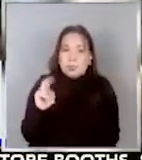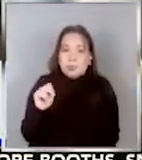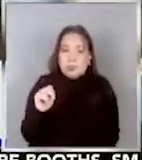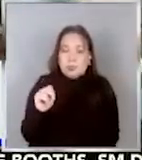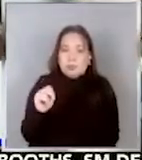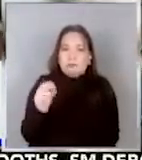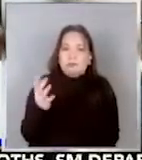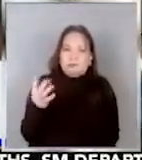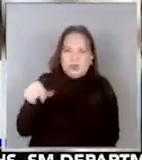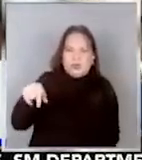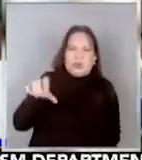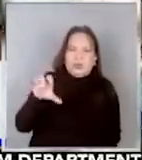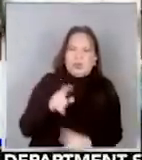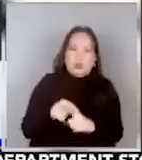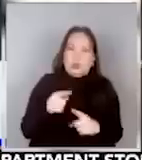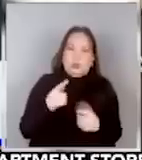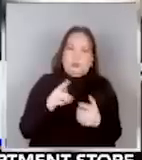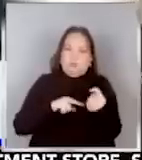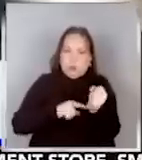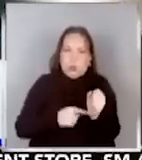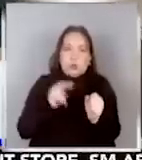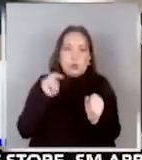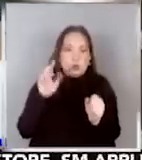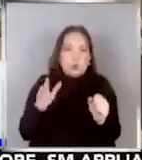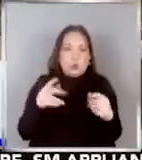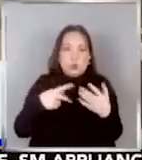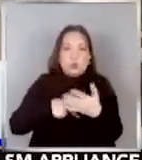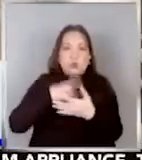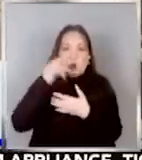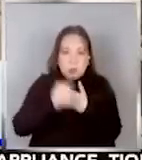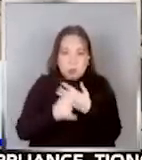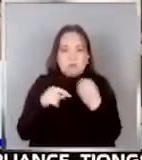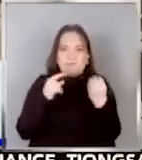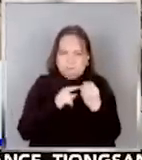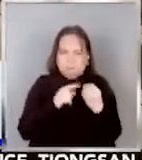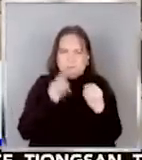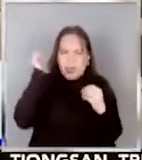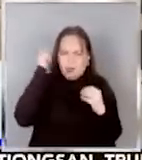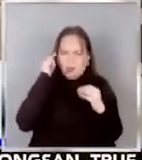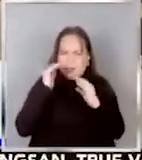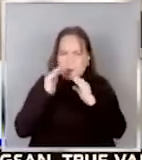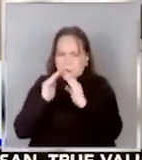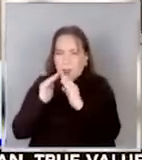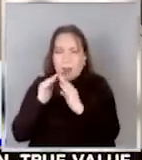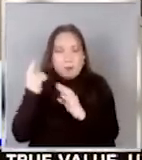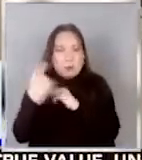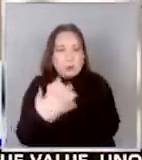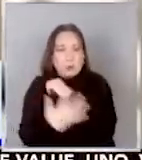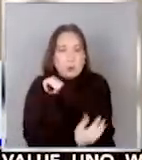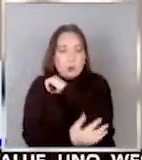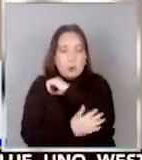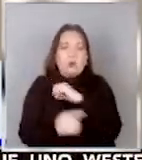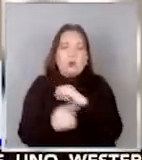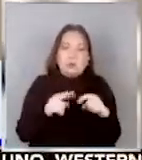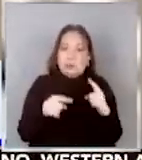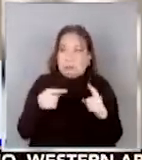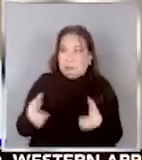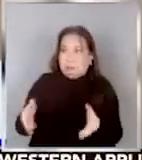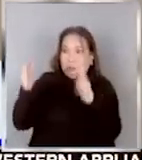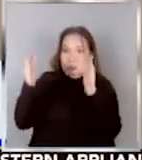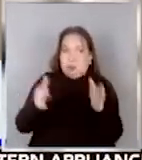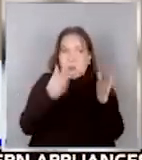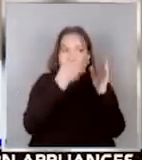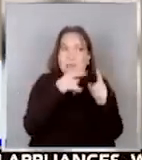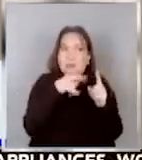malalaking proyekto sa ilalim ng pabahay program ng gobyerno. Dagdag pa ng Pangulo ang mga gusaling itatayo na bahagi